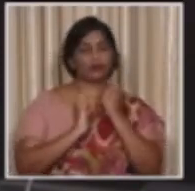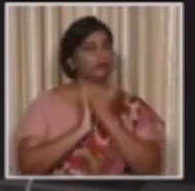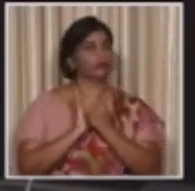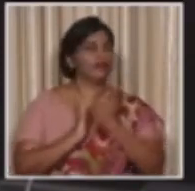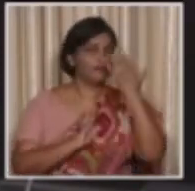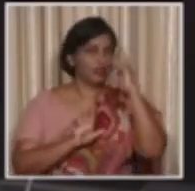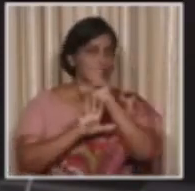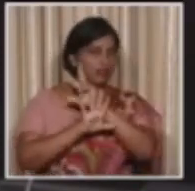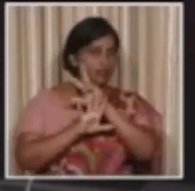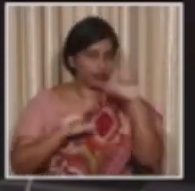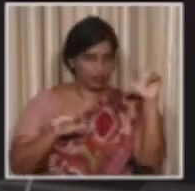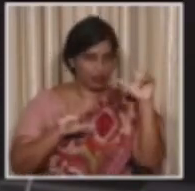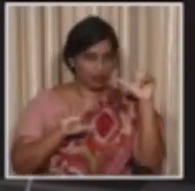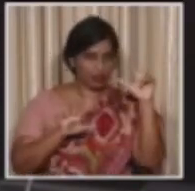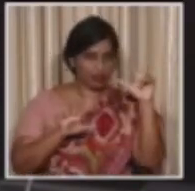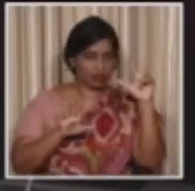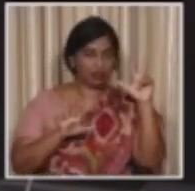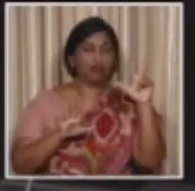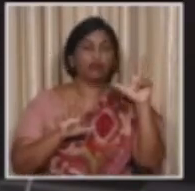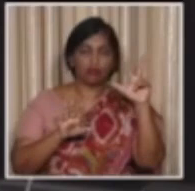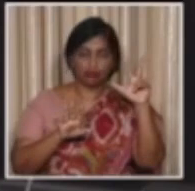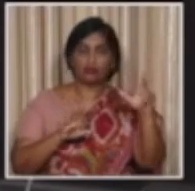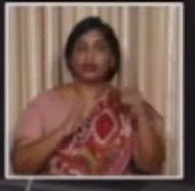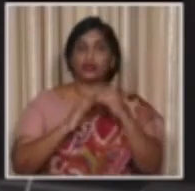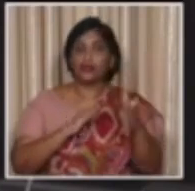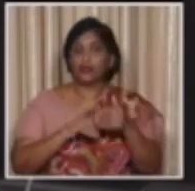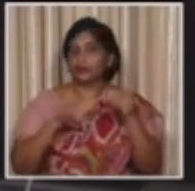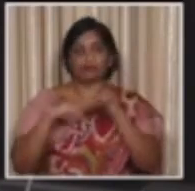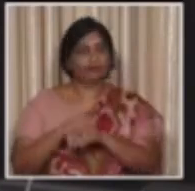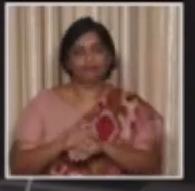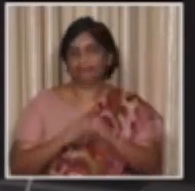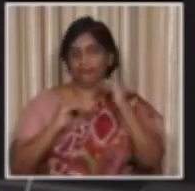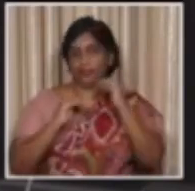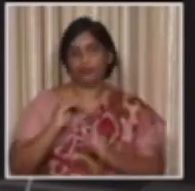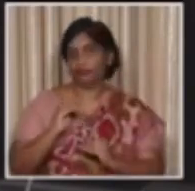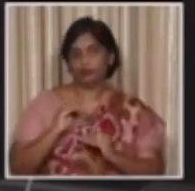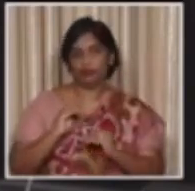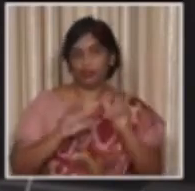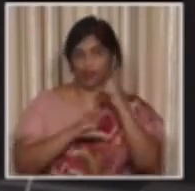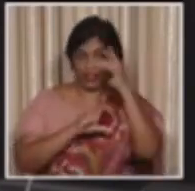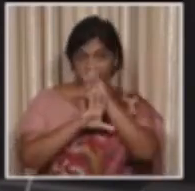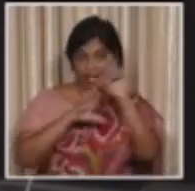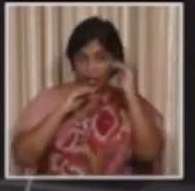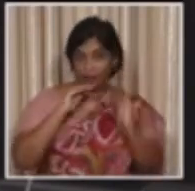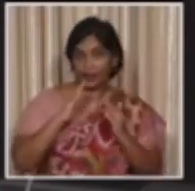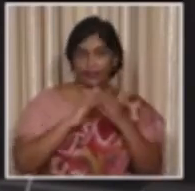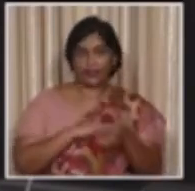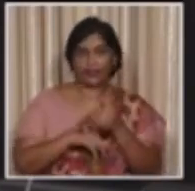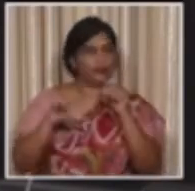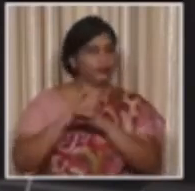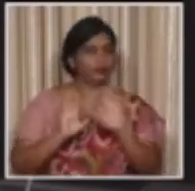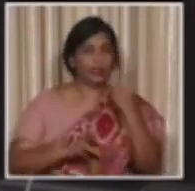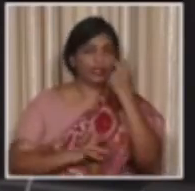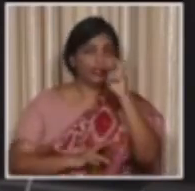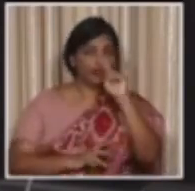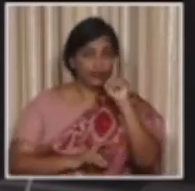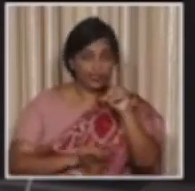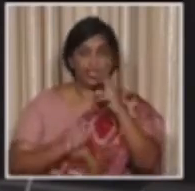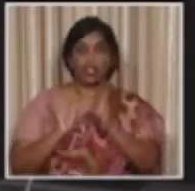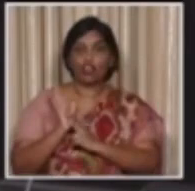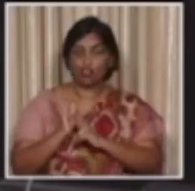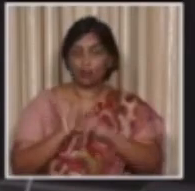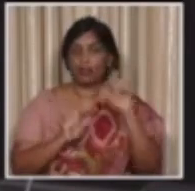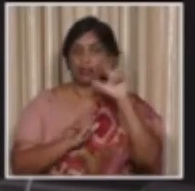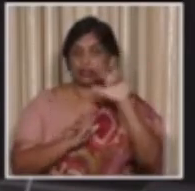වයස අවුරුදු 18ට අයෙකුට ගෘහ සේවයේ යෙදීම තහනම් කළ ඇත. අඩු අයෙකුට ඒ වගේම 2021-11-18 දිනති